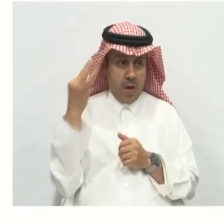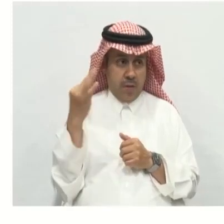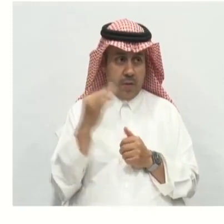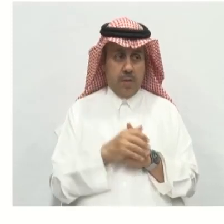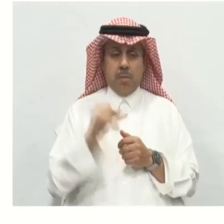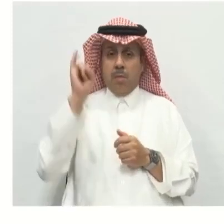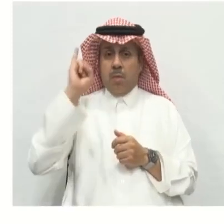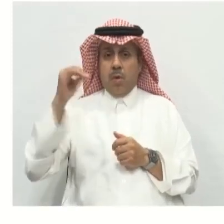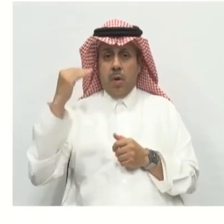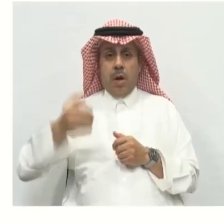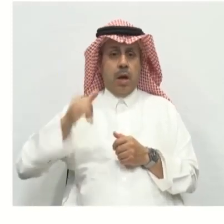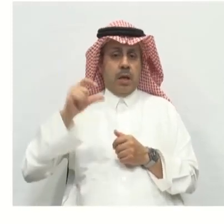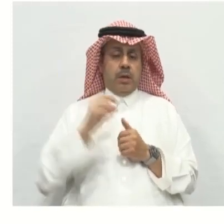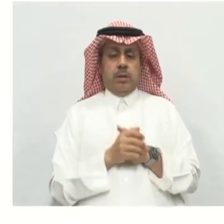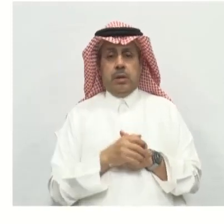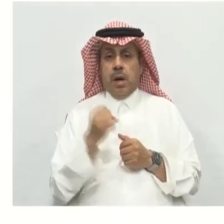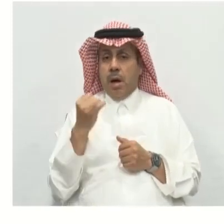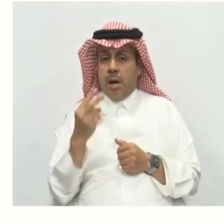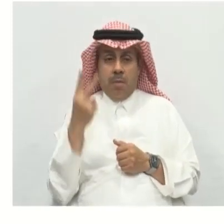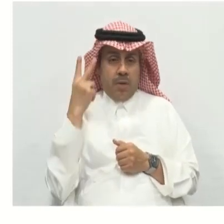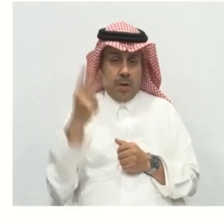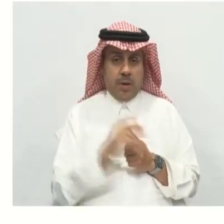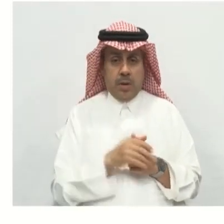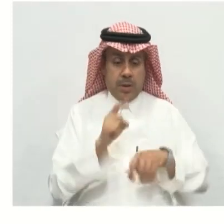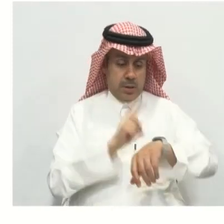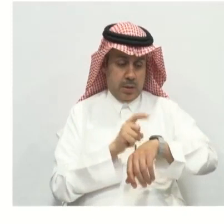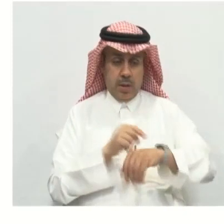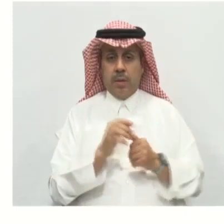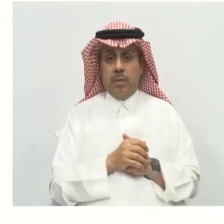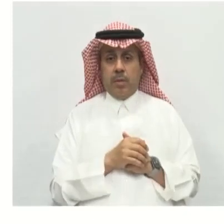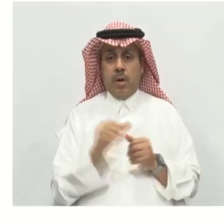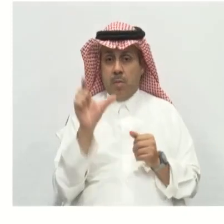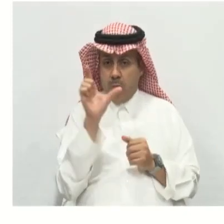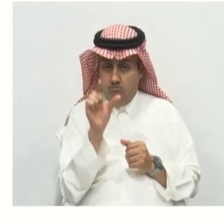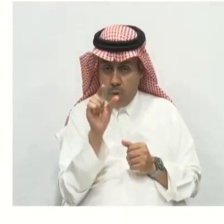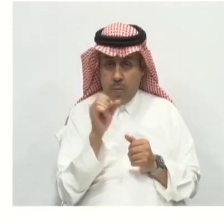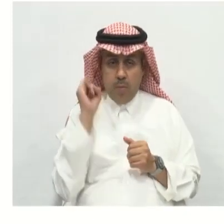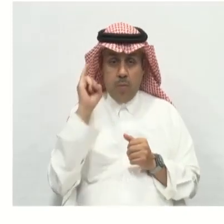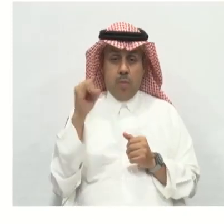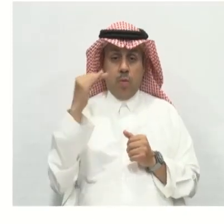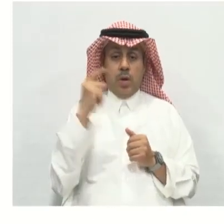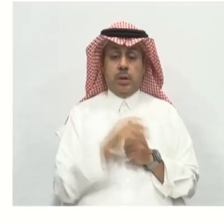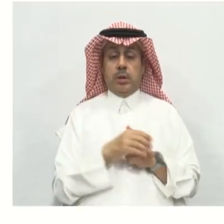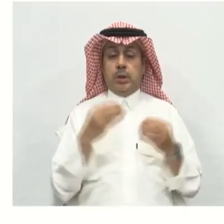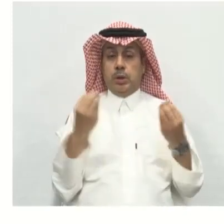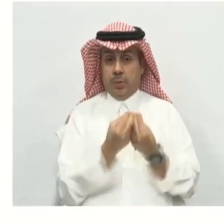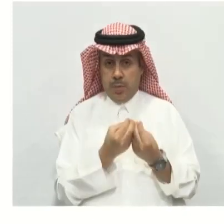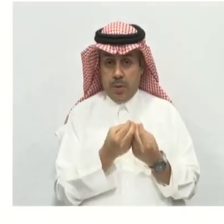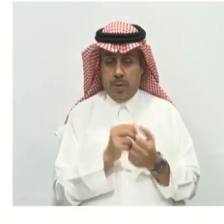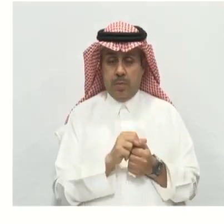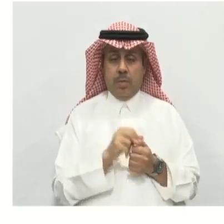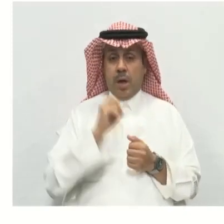ان محايد كلمه محايده رقم اين وايضا اورز الساعات كلمه محايده ف دمجهم مع بعض البعض